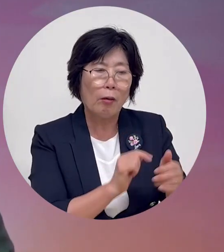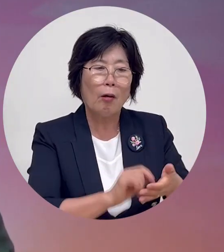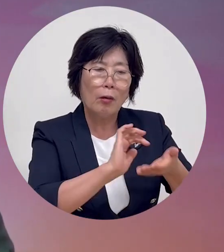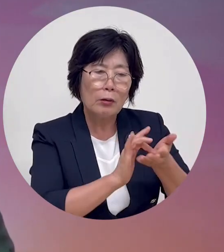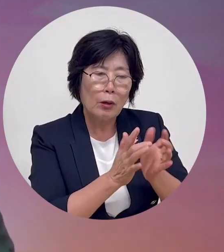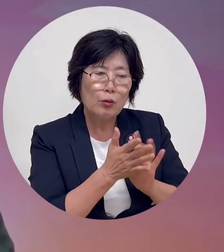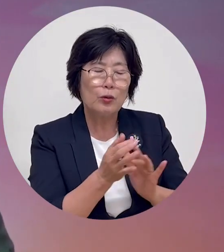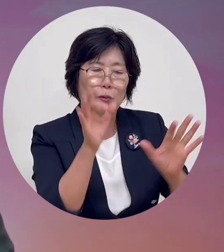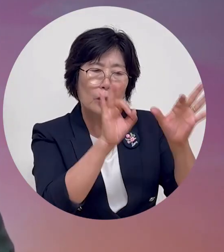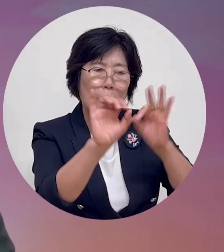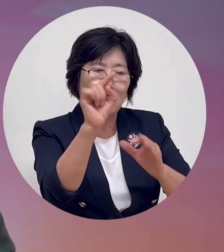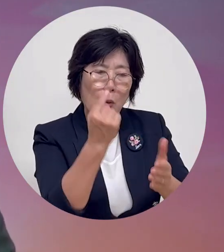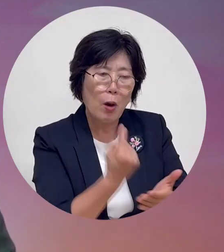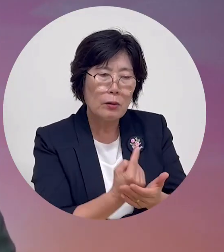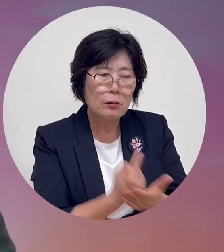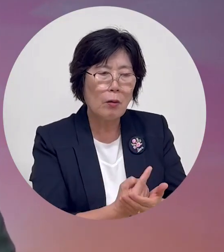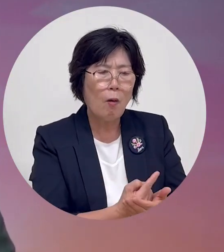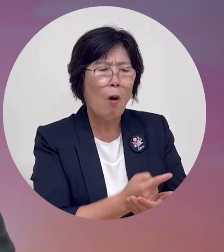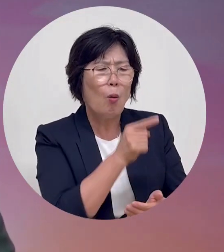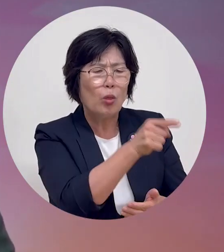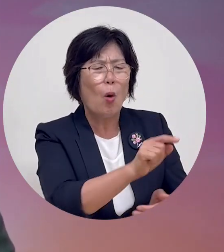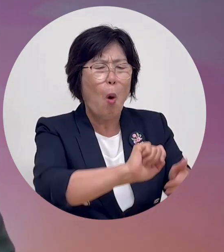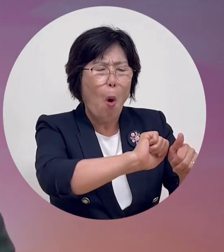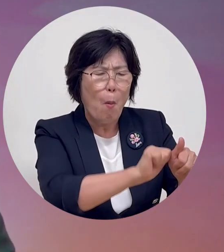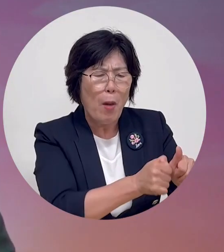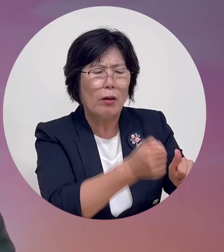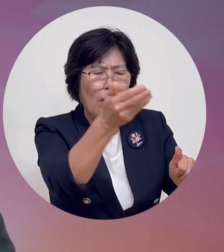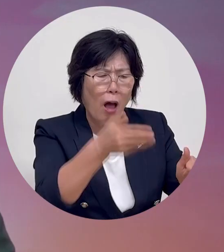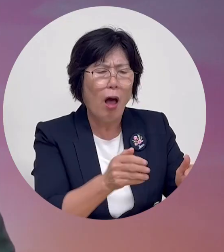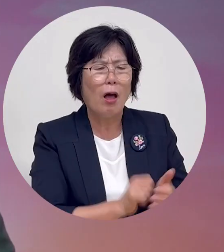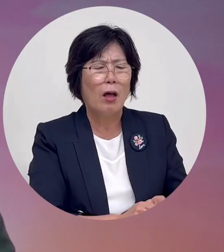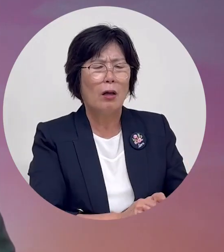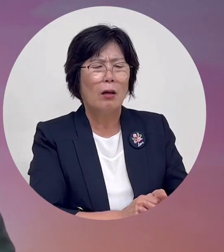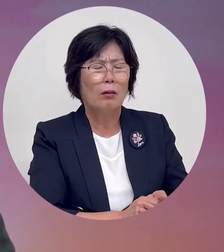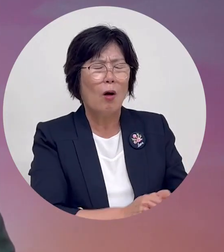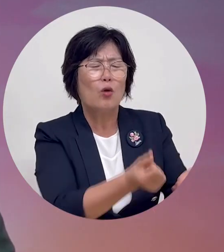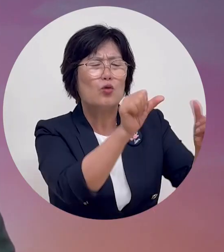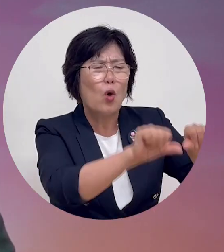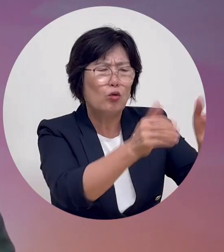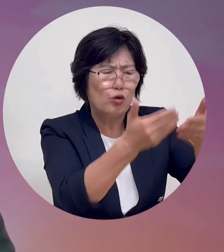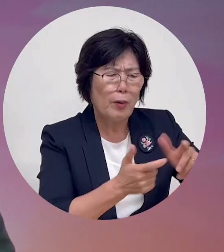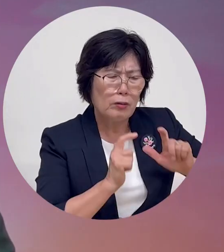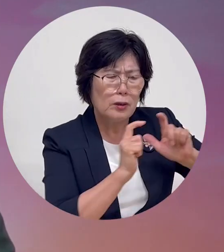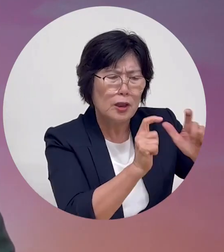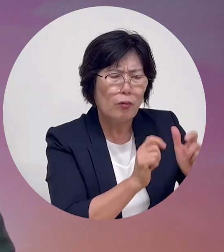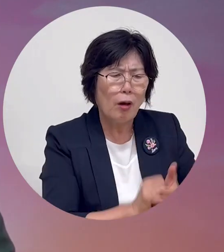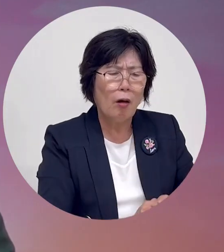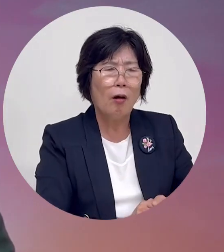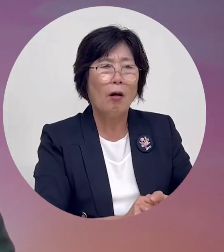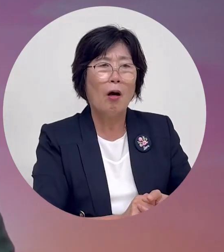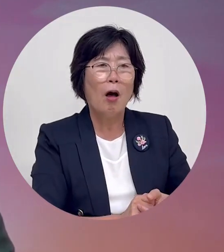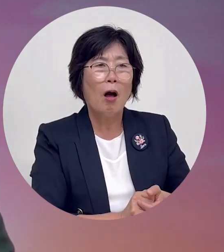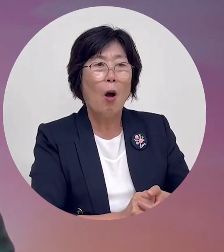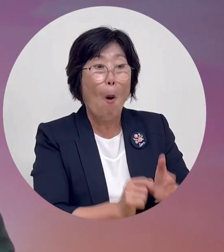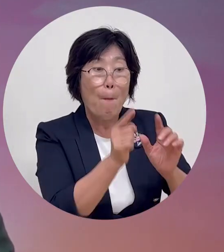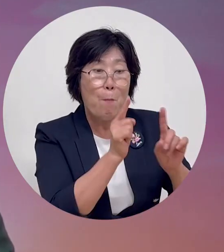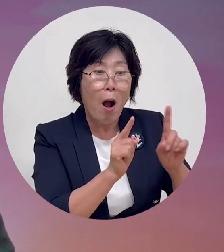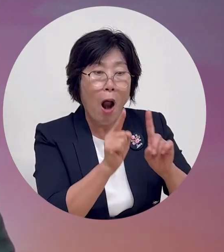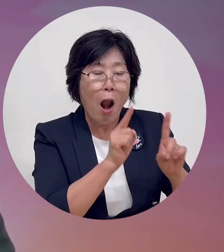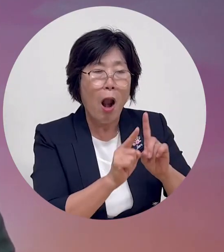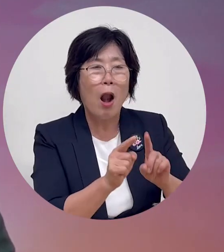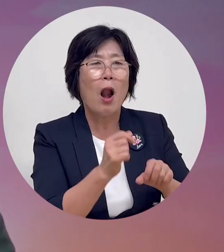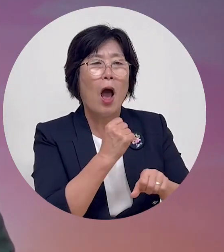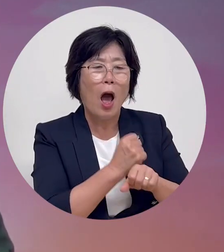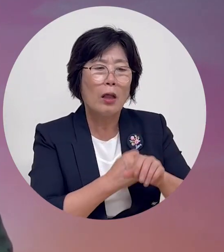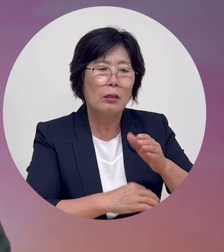예수님이 화 있을진저 저주받을지어다 저주받을지어다 하면서